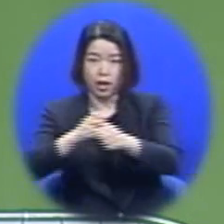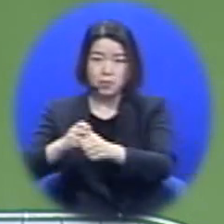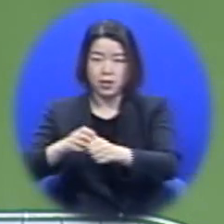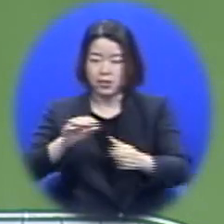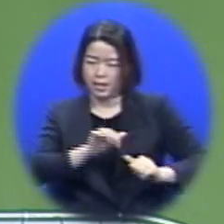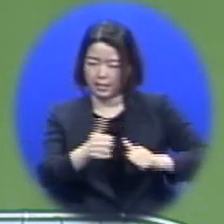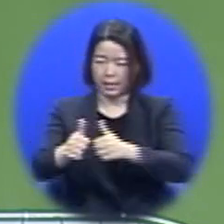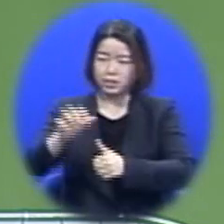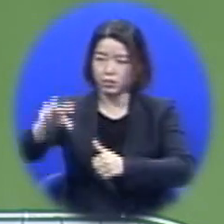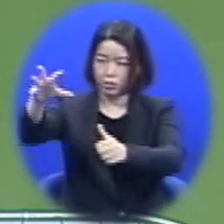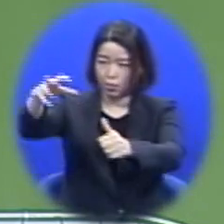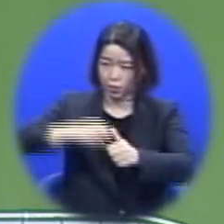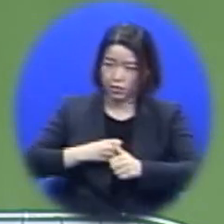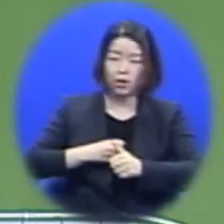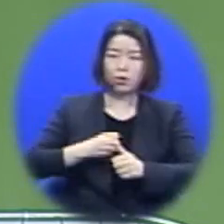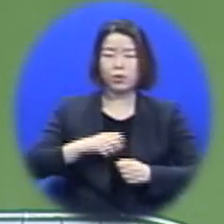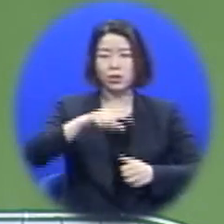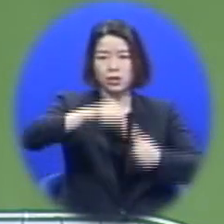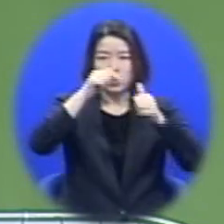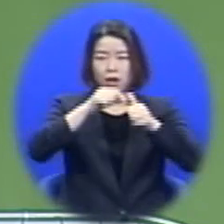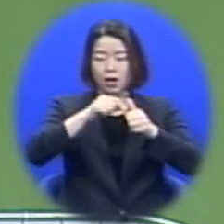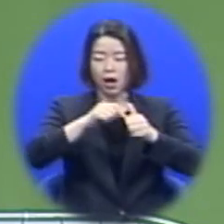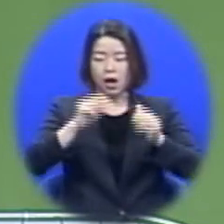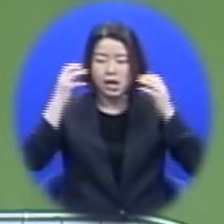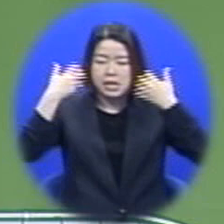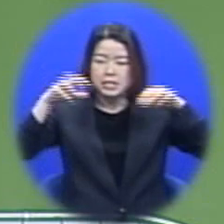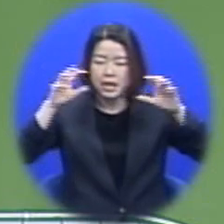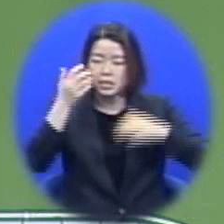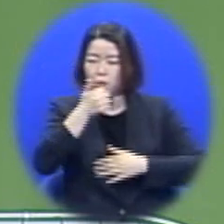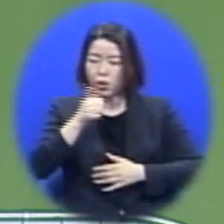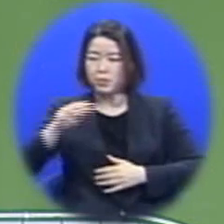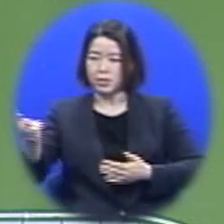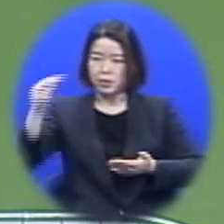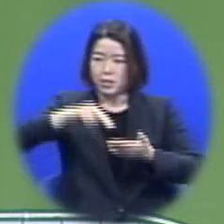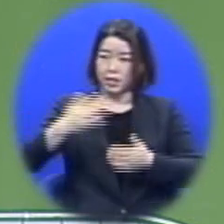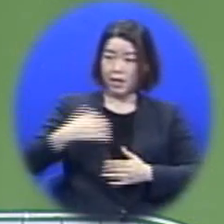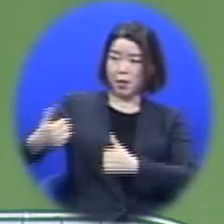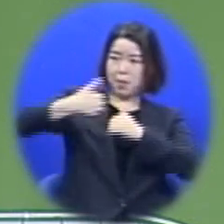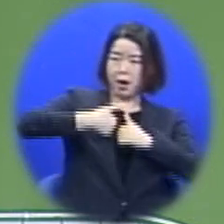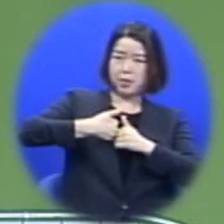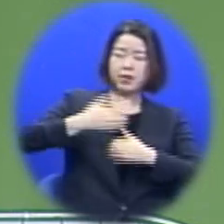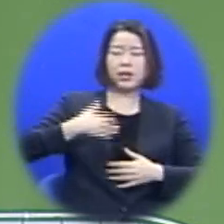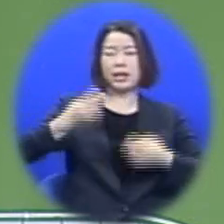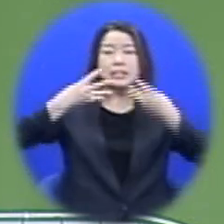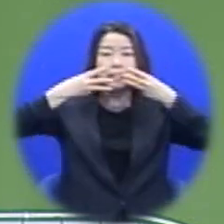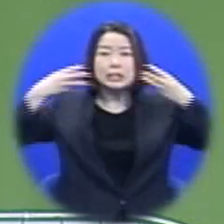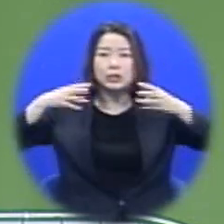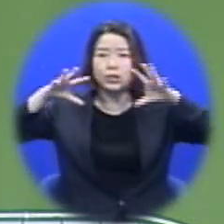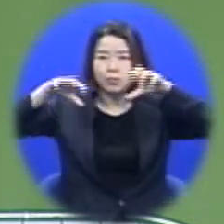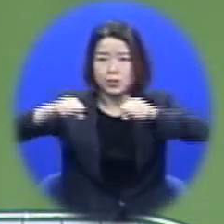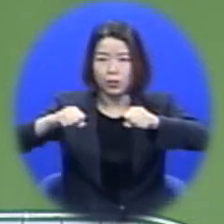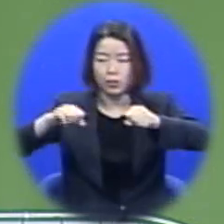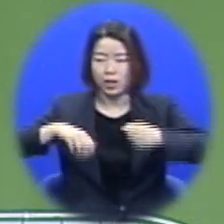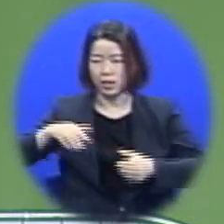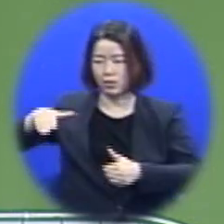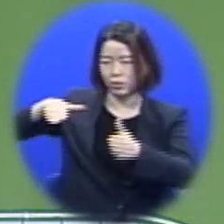새끼를 건져내었고 그것이 일어나 나를 해하고자 하면 내가 그 수염을 잡고 그것을 쳐